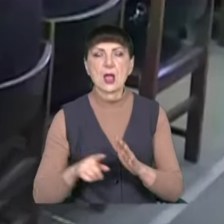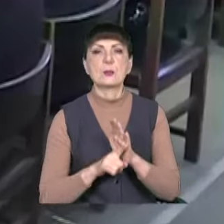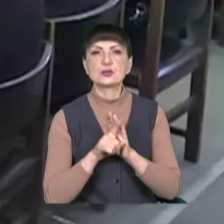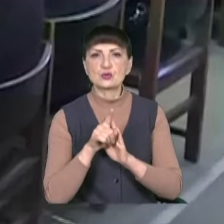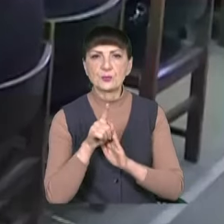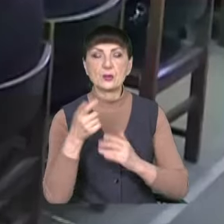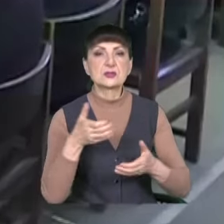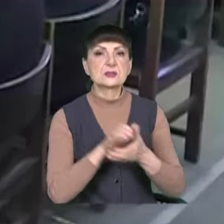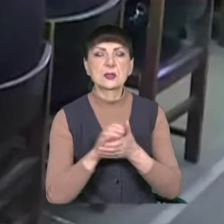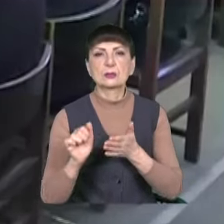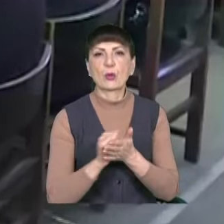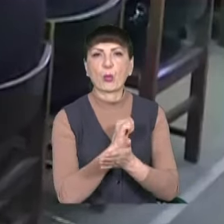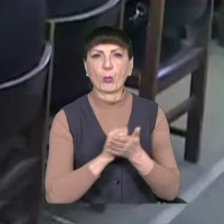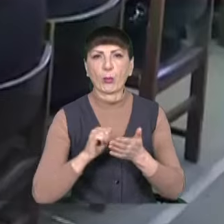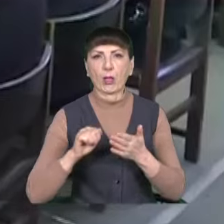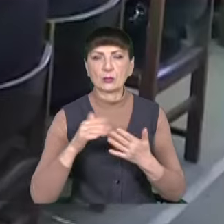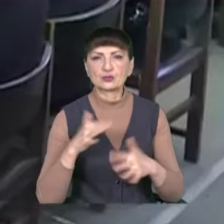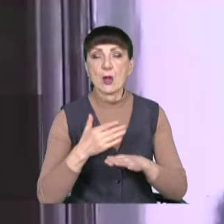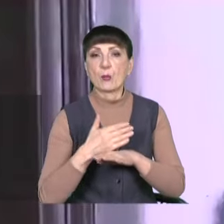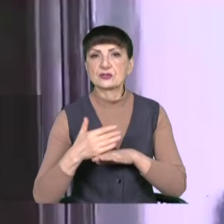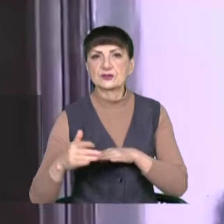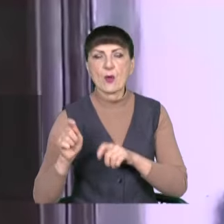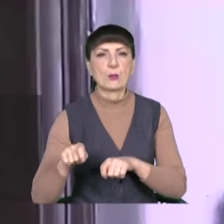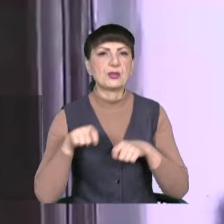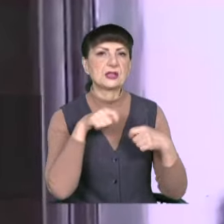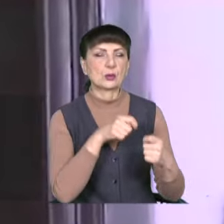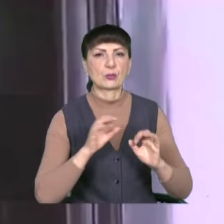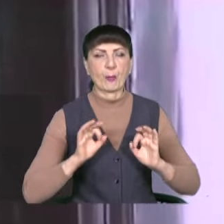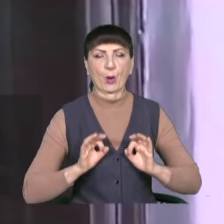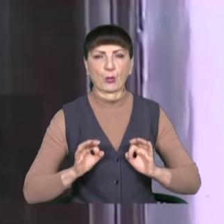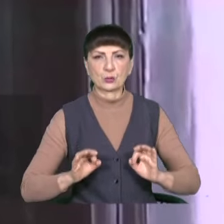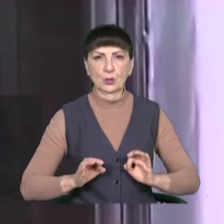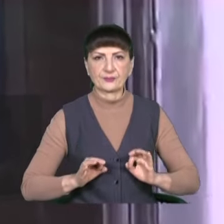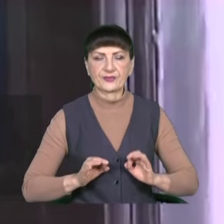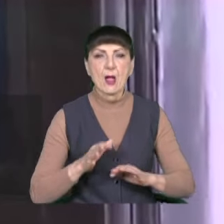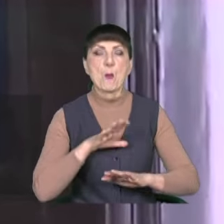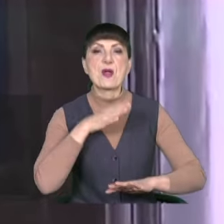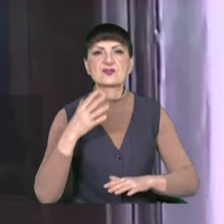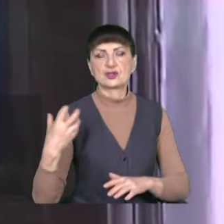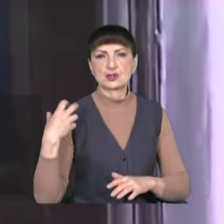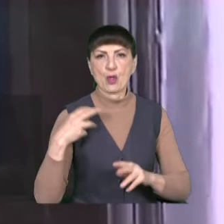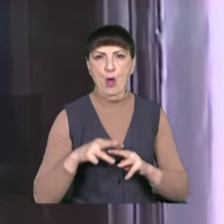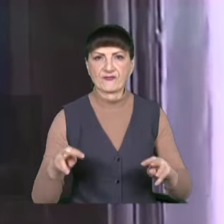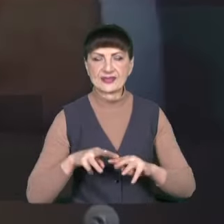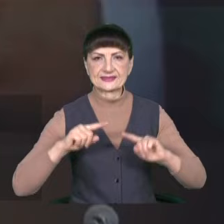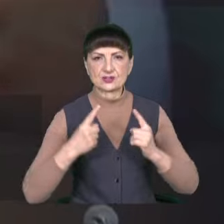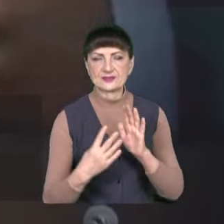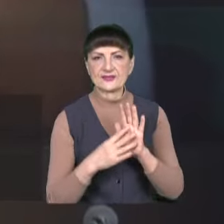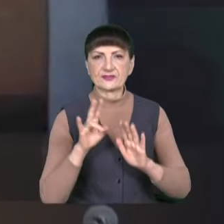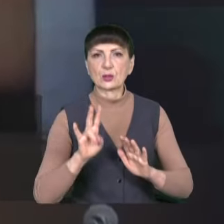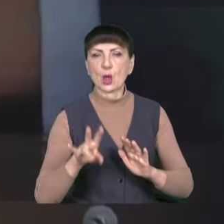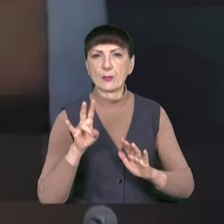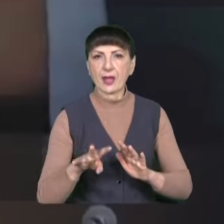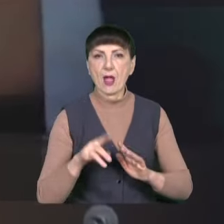к ознакомлению с материалами дела, после чего его передадут в прокуратуру. Напомню, бывшего чиновника задержали 9 ноября. В